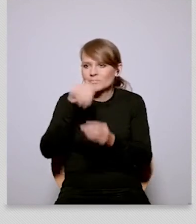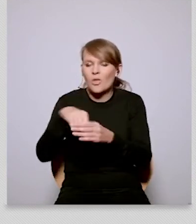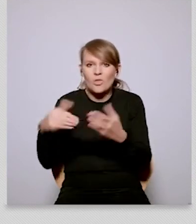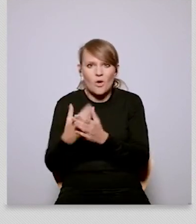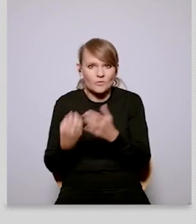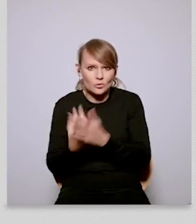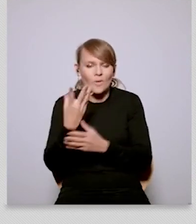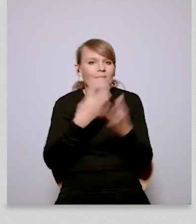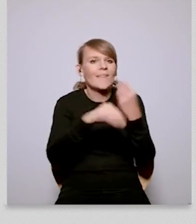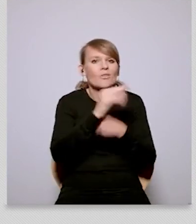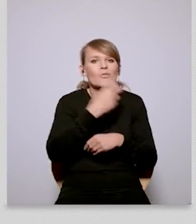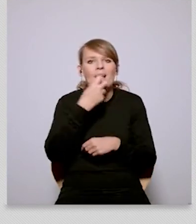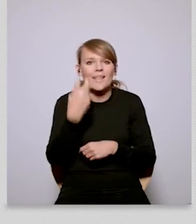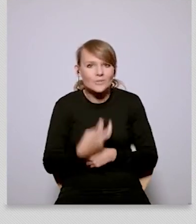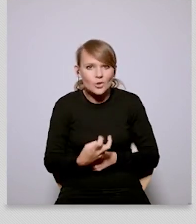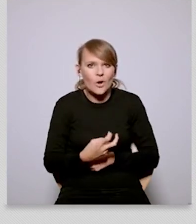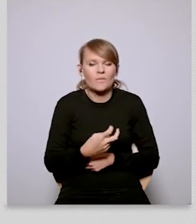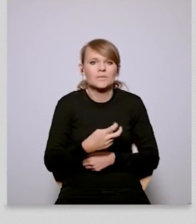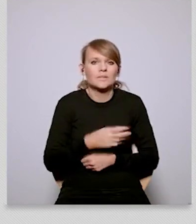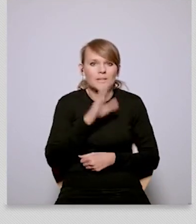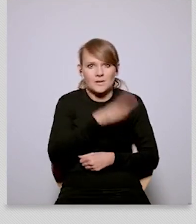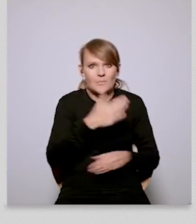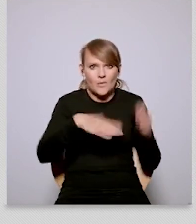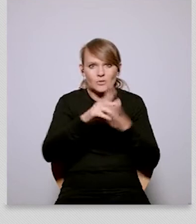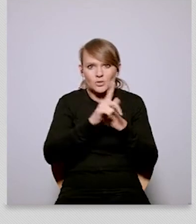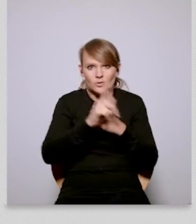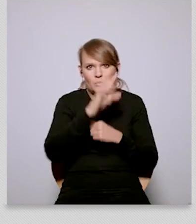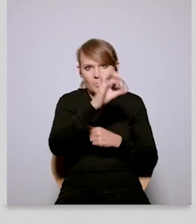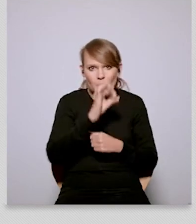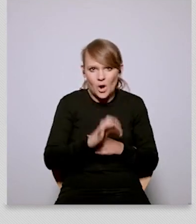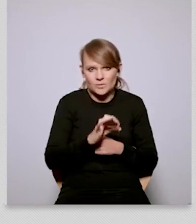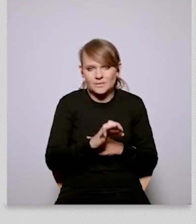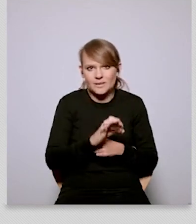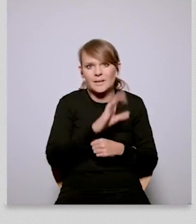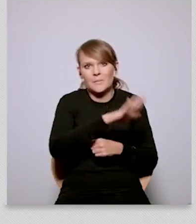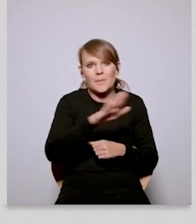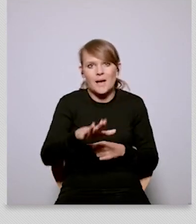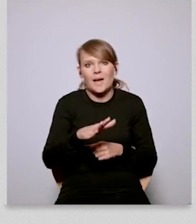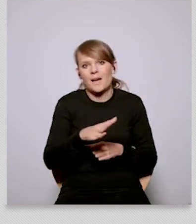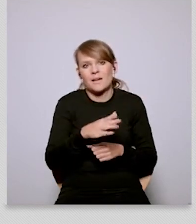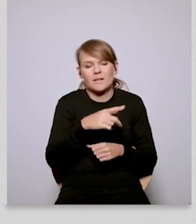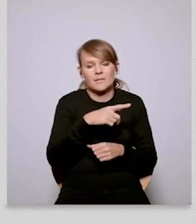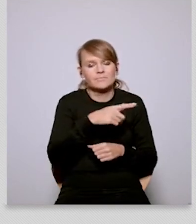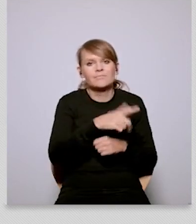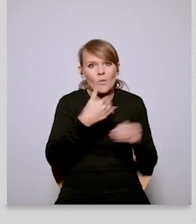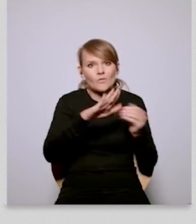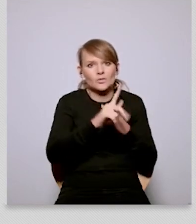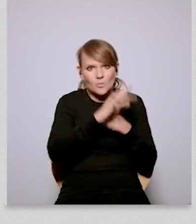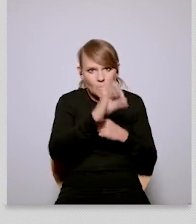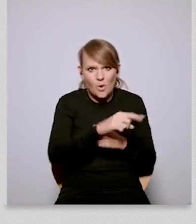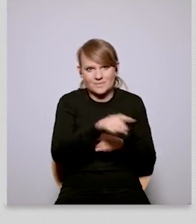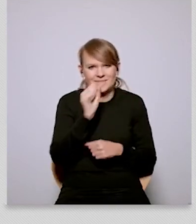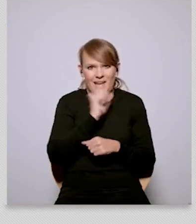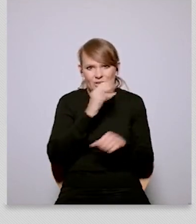większość elektrowni ma powyżej 70% elektrowni ma powyżej 40 lat więc to nie jest tak że właśnie dlatego